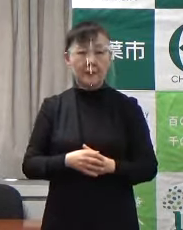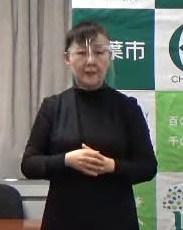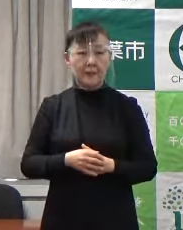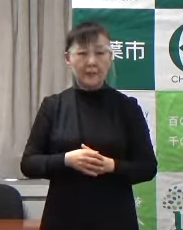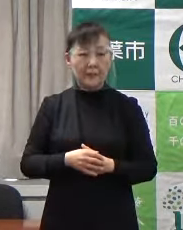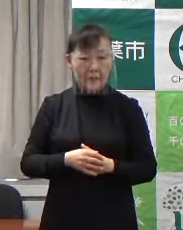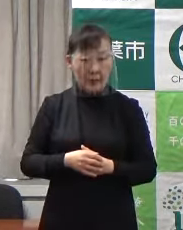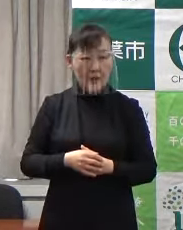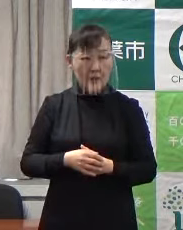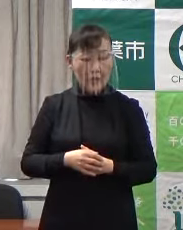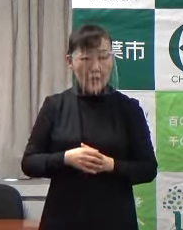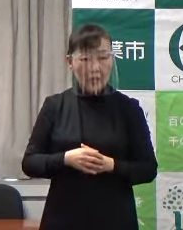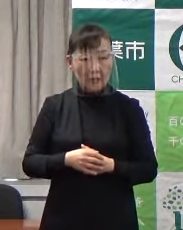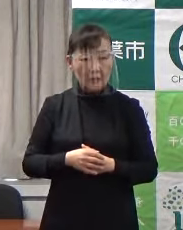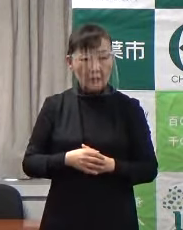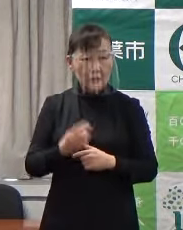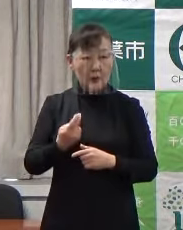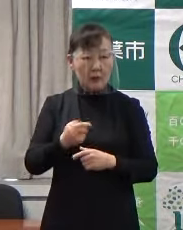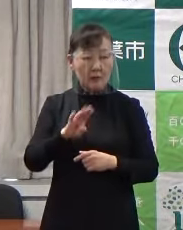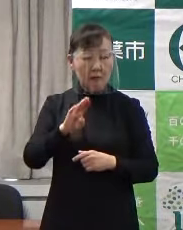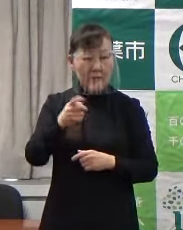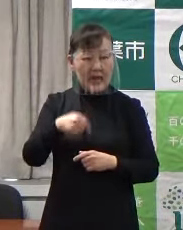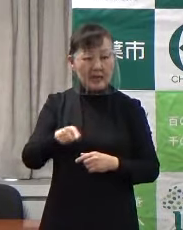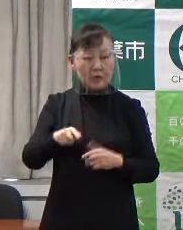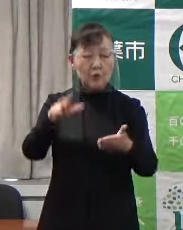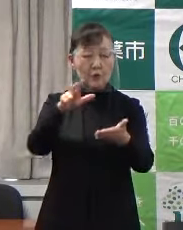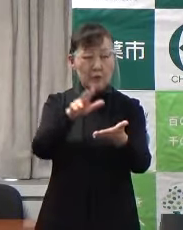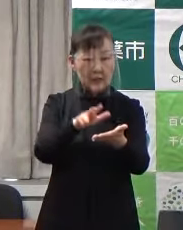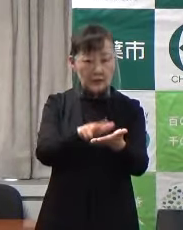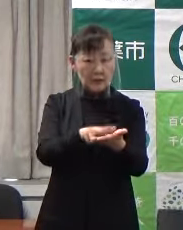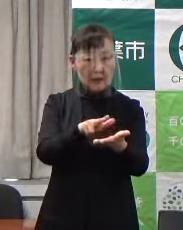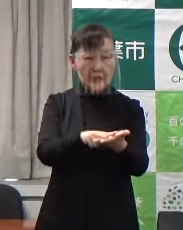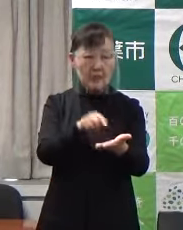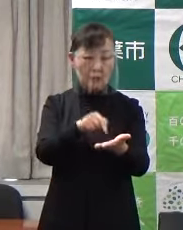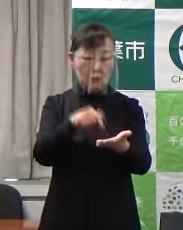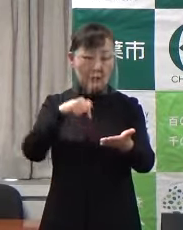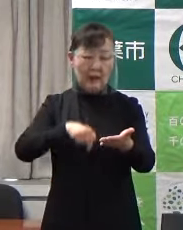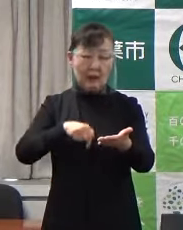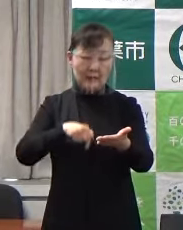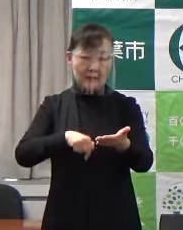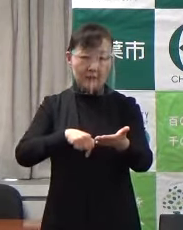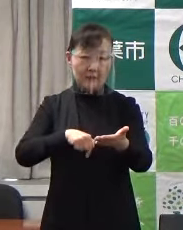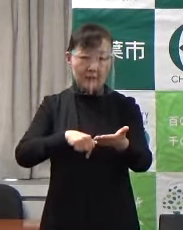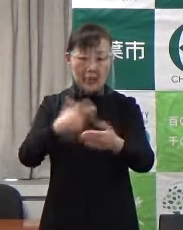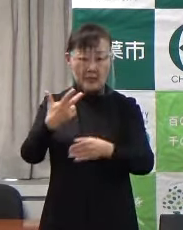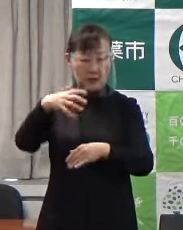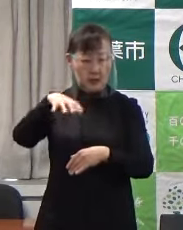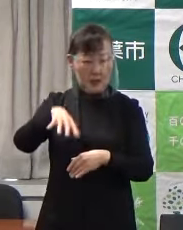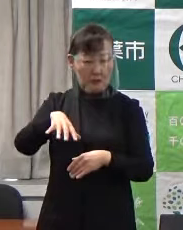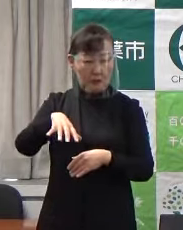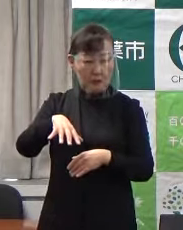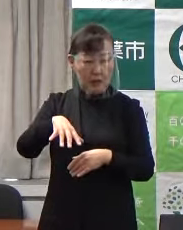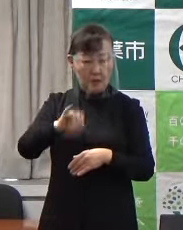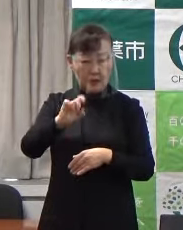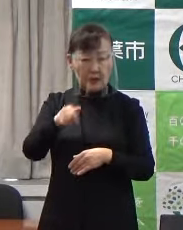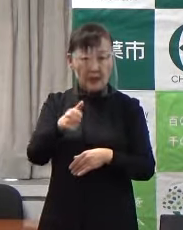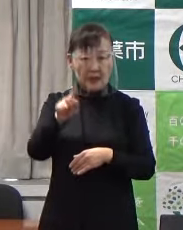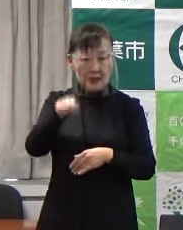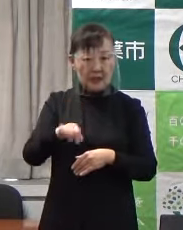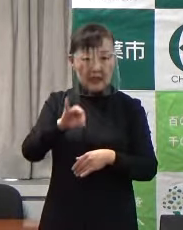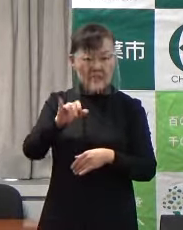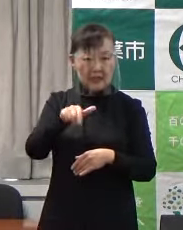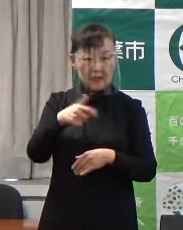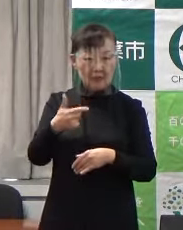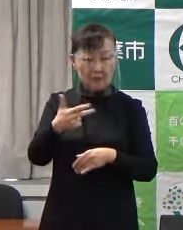首都圏の県庁所在地、政令市などの中でですね、市役所からインターチェンジまでの距離が非常に